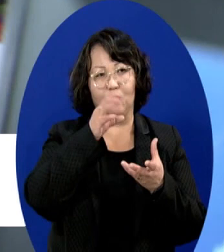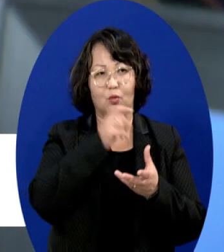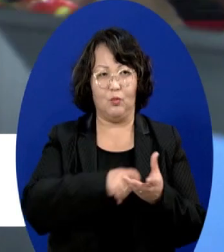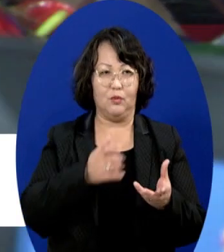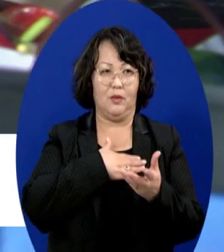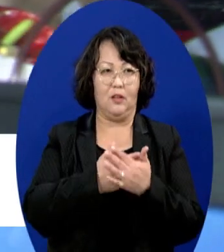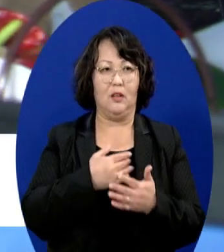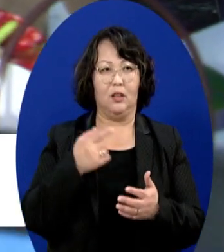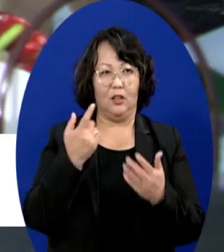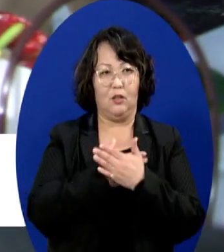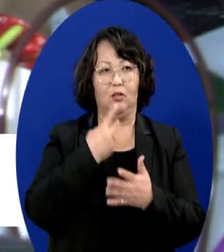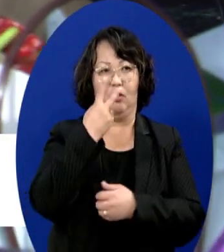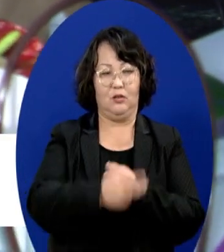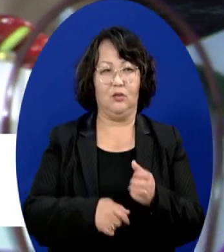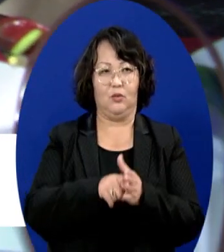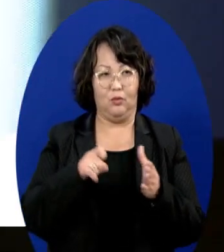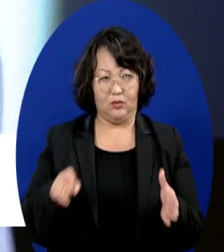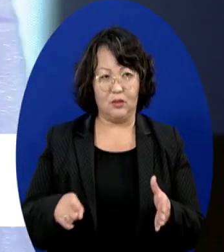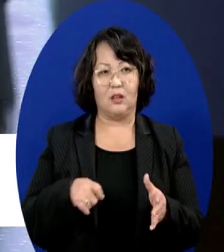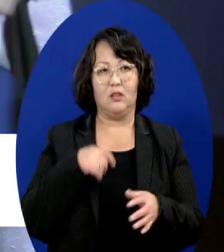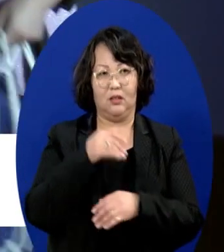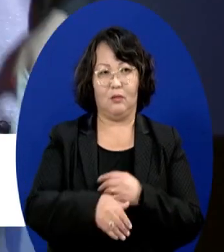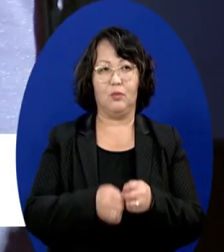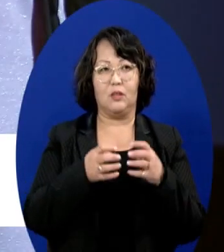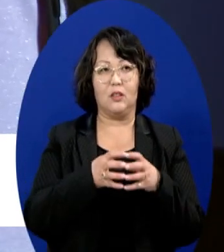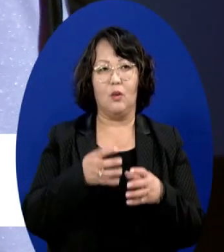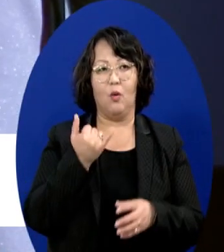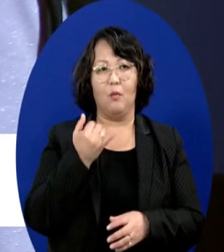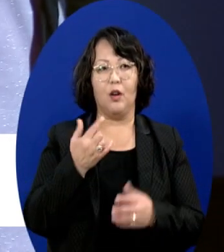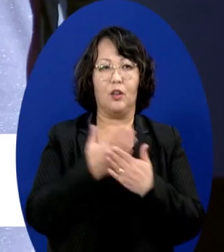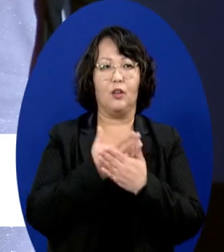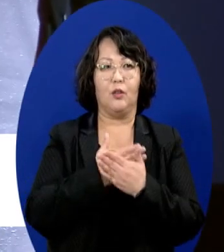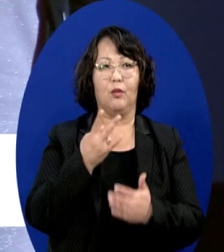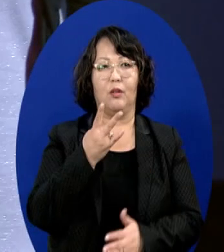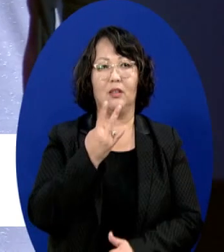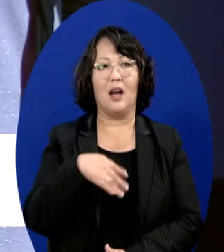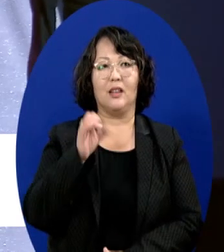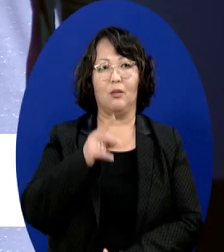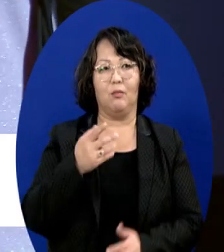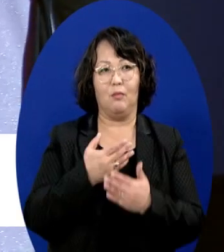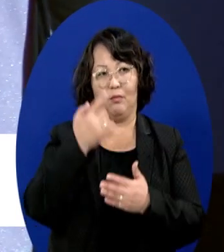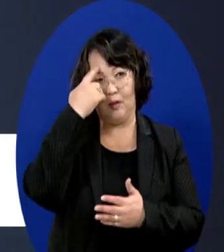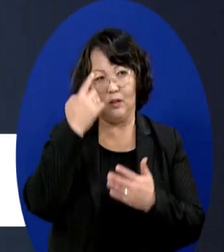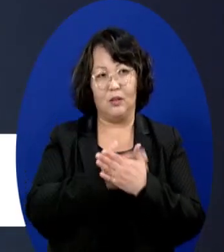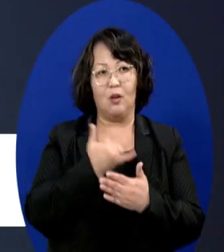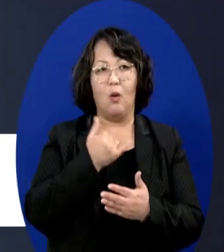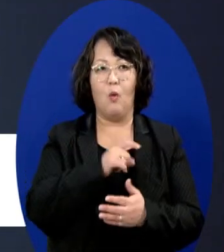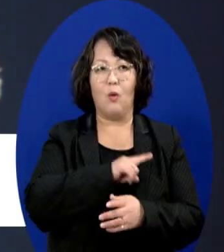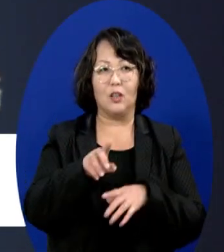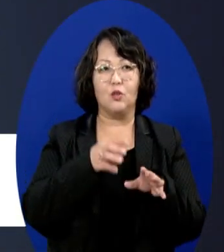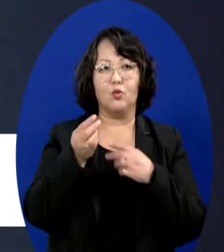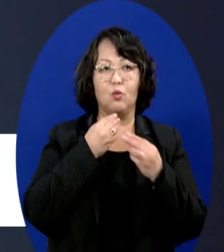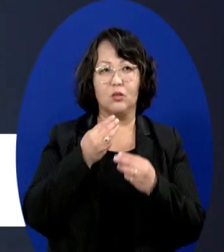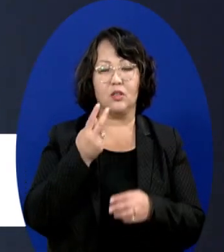жилийн хугацааг туулж ээж үзсэн. Улаанбаатар олон улсын кино наадмын Монгол киноны уралдаанд хэсгийн шүүгчдийн бүрэлдэхүүнд